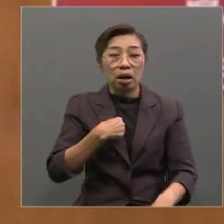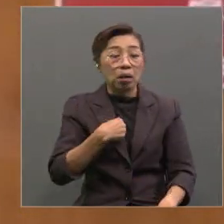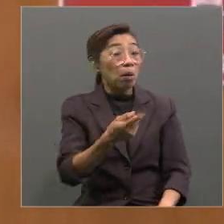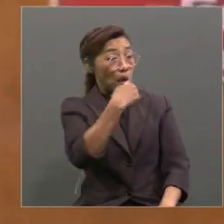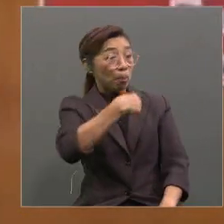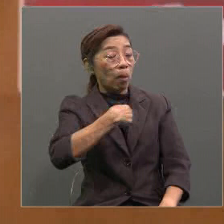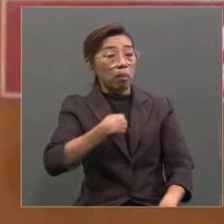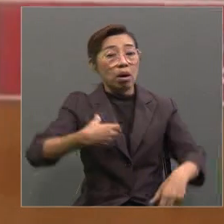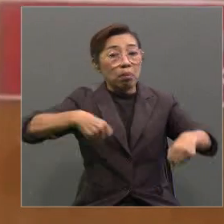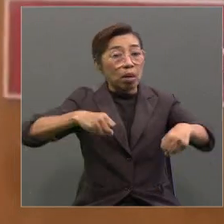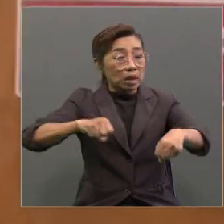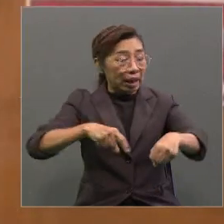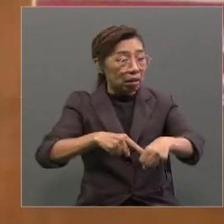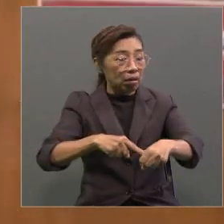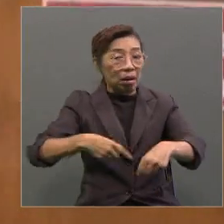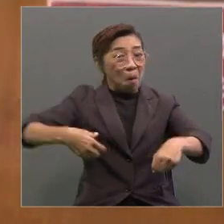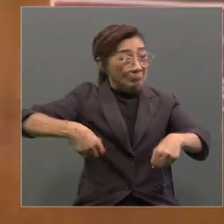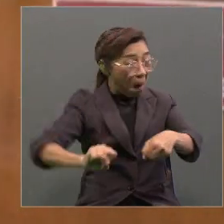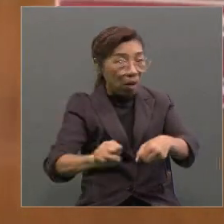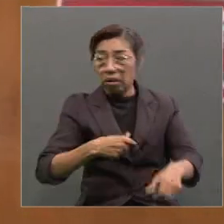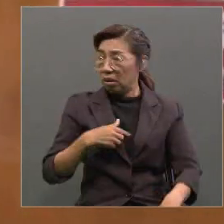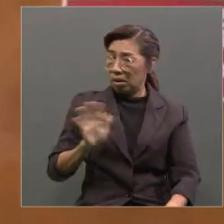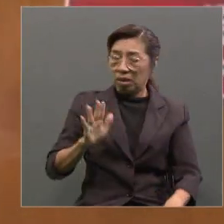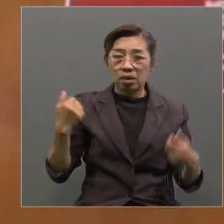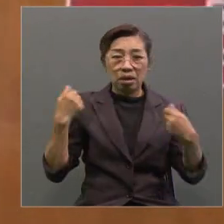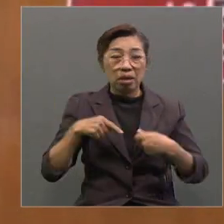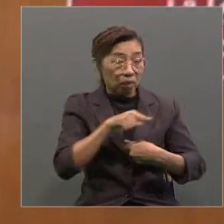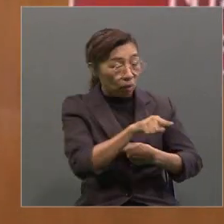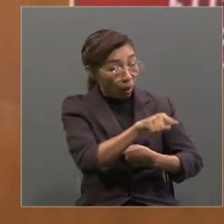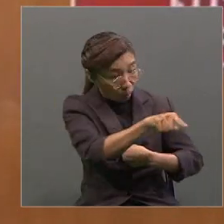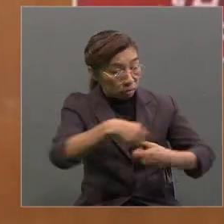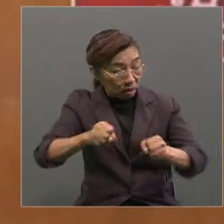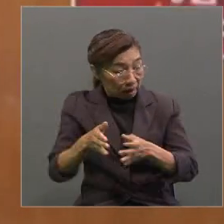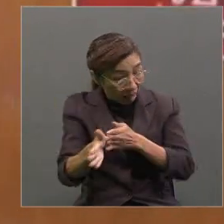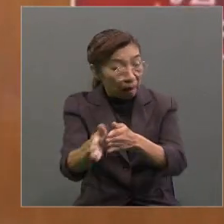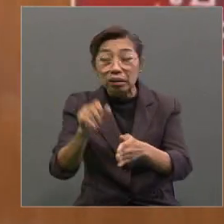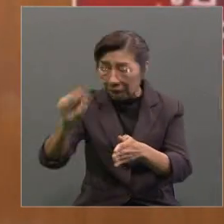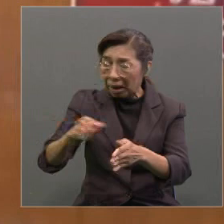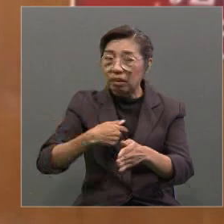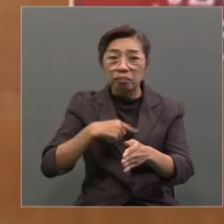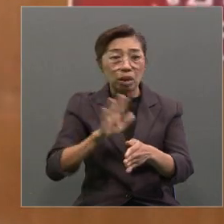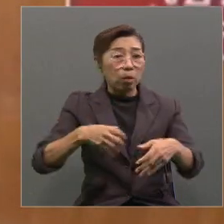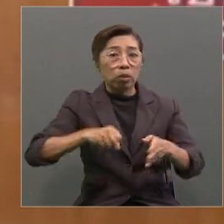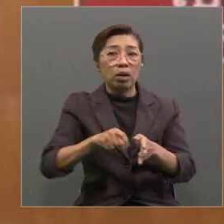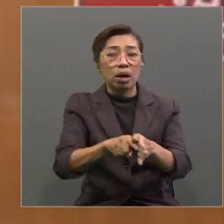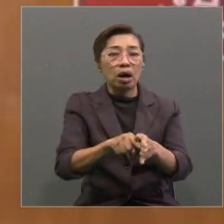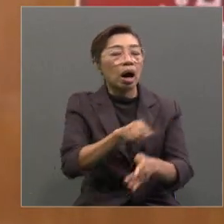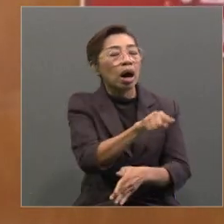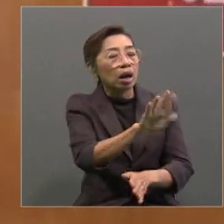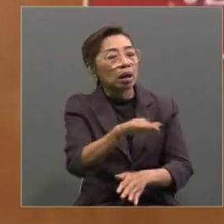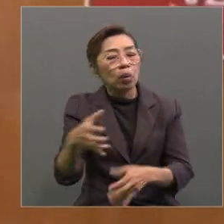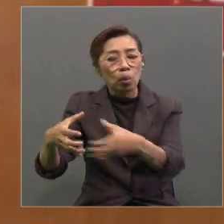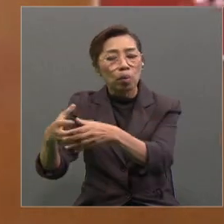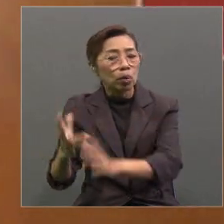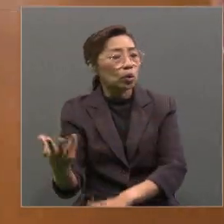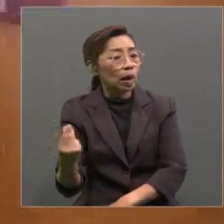ไล่ลูกผมไล่แต่จริงผมใส่ชุดเรียน ไล่หมายถึงขี่มอไซค์ไล่เหรอ ใช่คร ับ แต่ว่าผมขับมาผมเดี๋ยวไปส่ง แล้วเข้ามากี่คน มาส